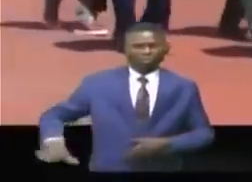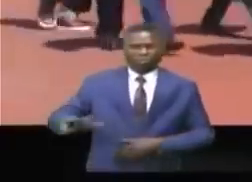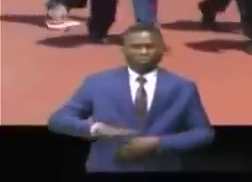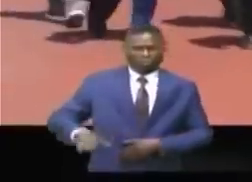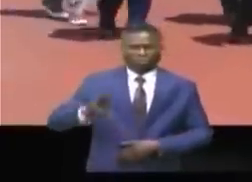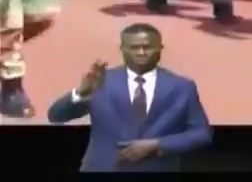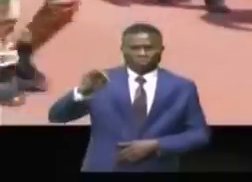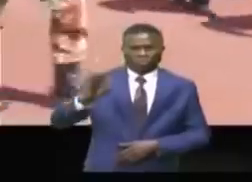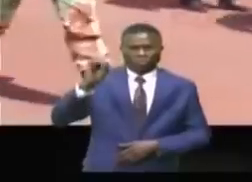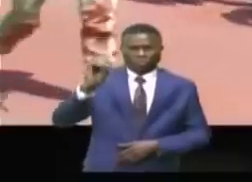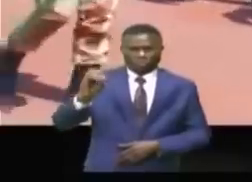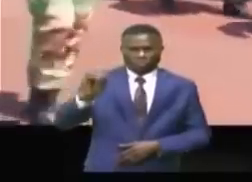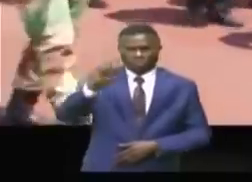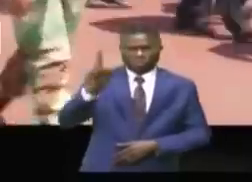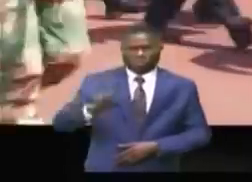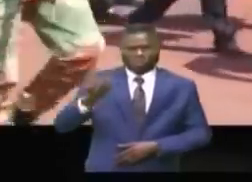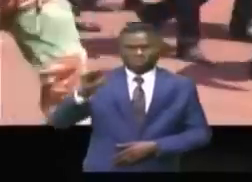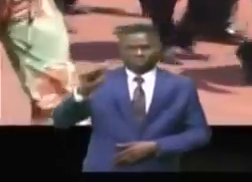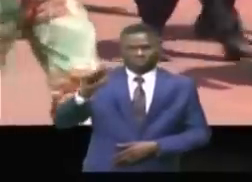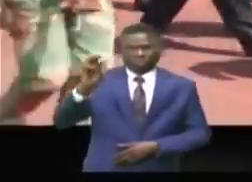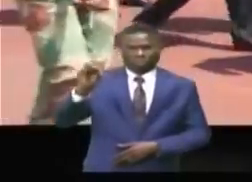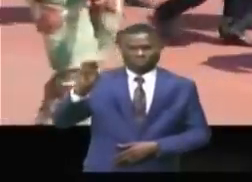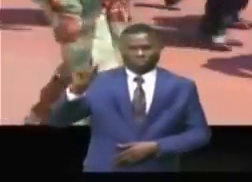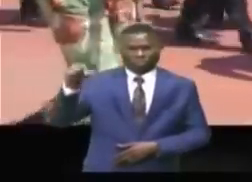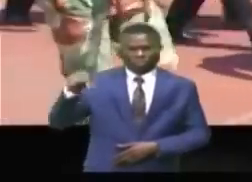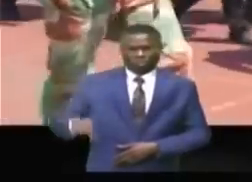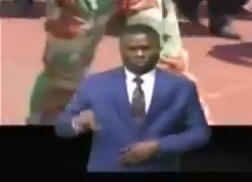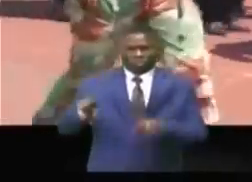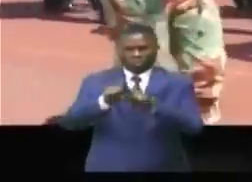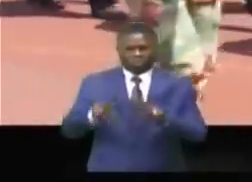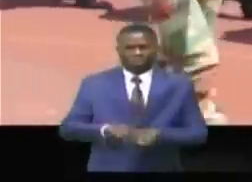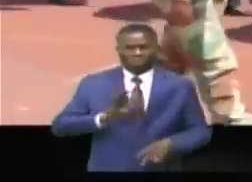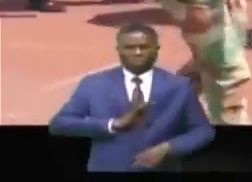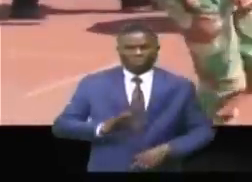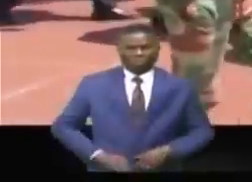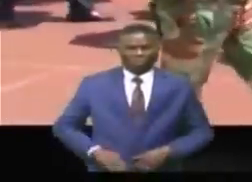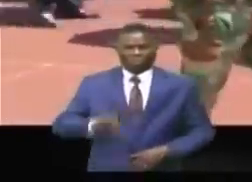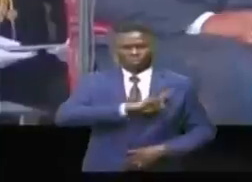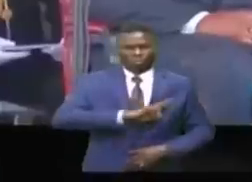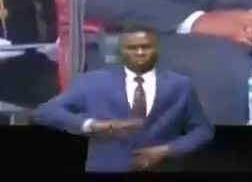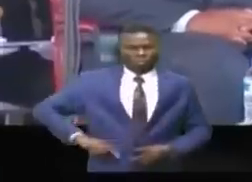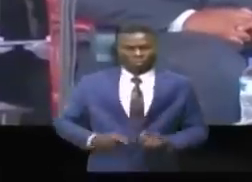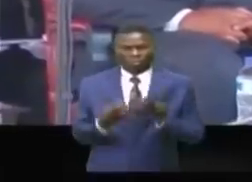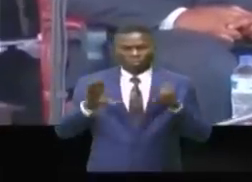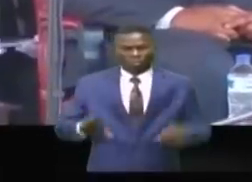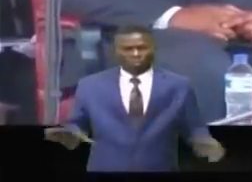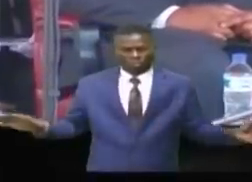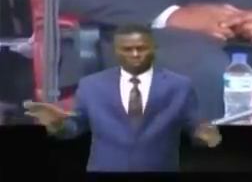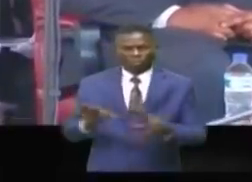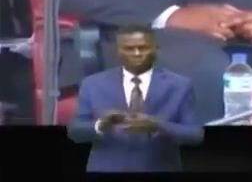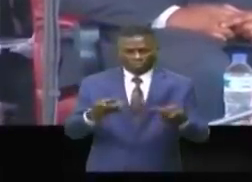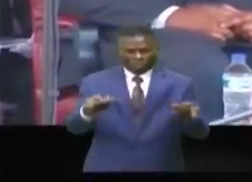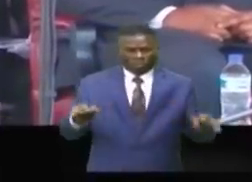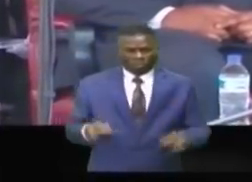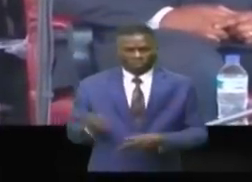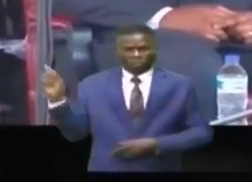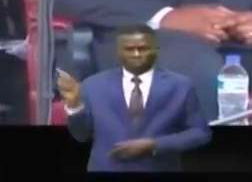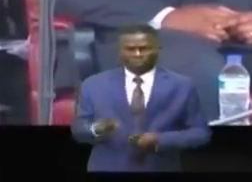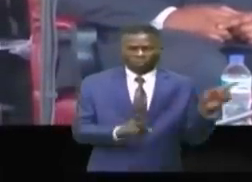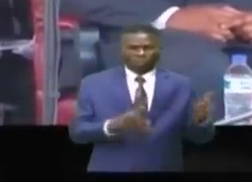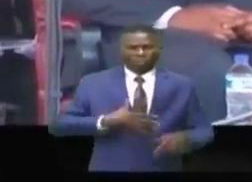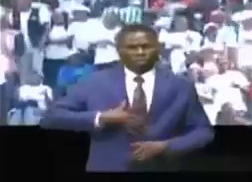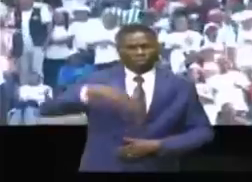Philippe Nyusi et Félix-Antoine Tshisekedi Tshilombo de la République démocratique du Congo rejoignent la tribune. Déclaré vainqueur